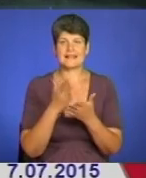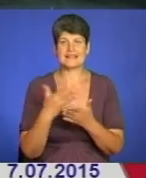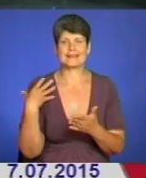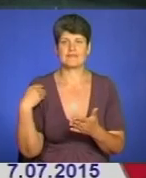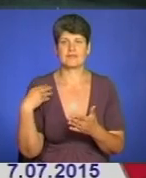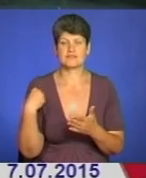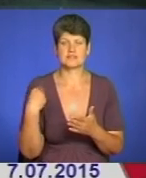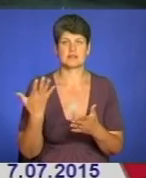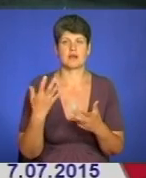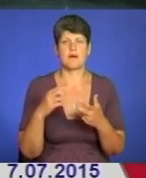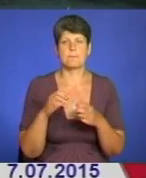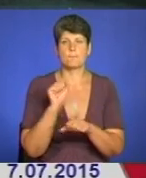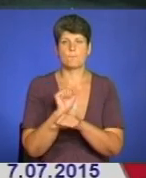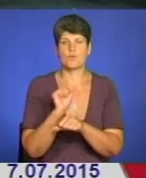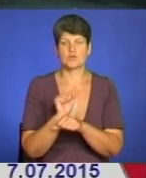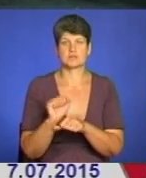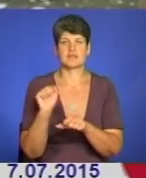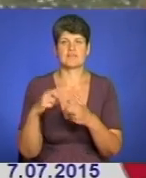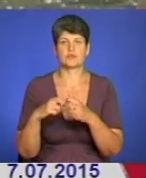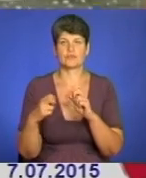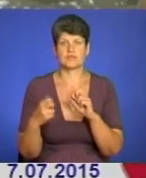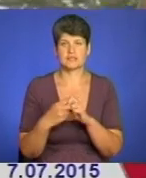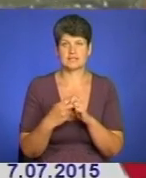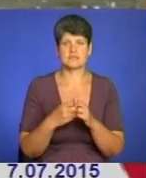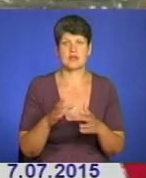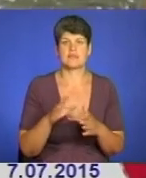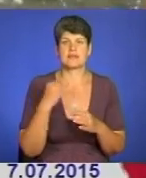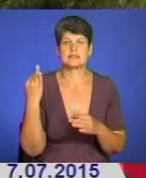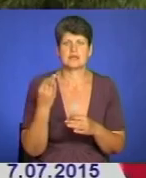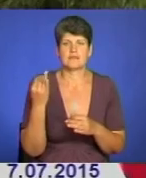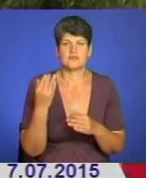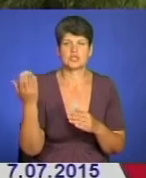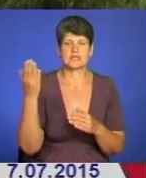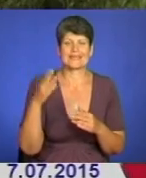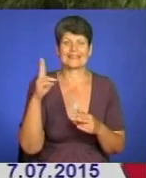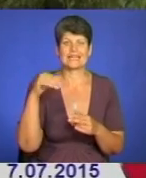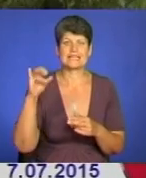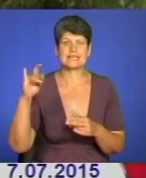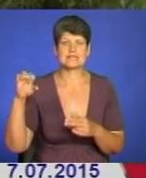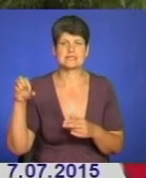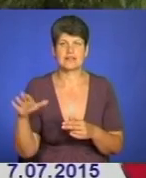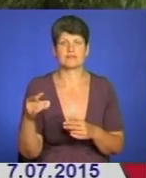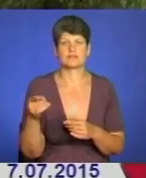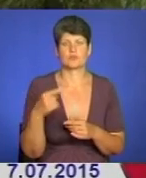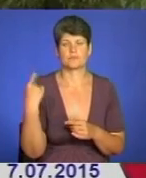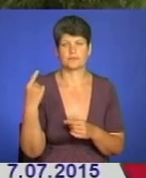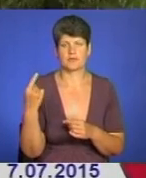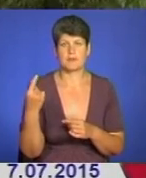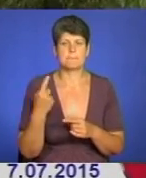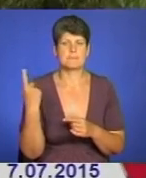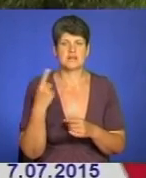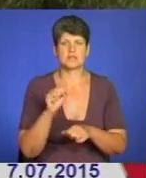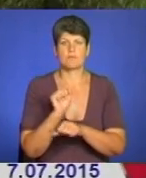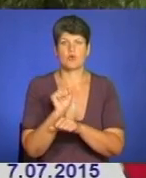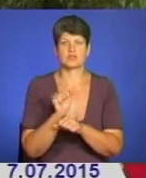Дністровський каньйон, як один з семи чудес України, найцікавіший у нас на Тернопіллі. Велика подія на Івано-Франківщині. Перший порт